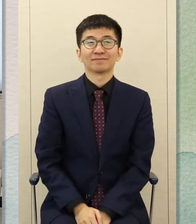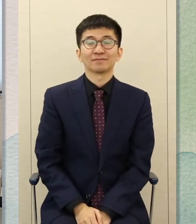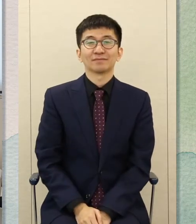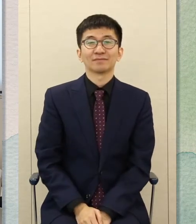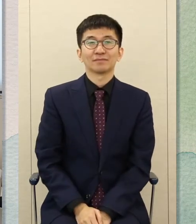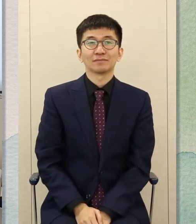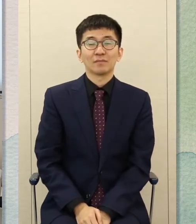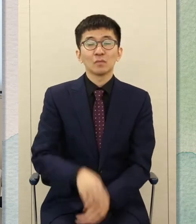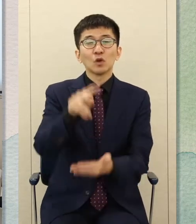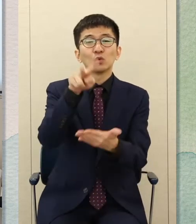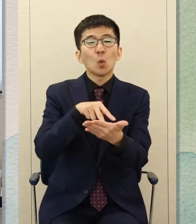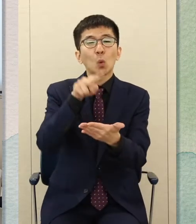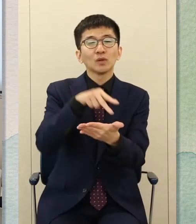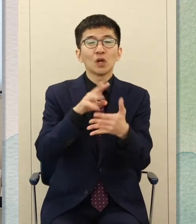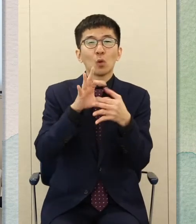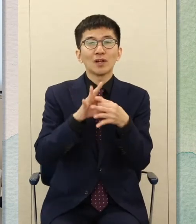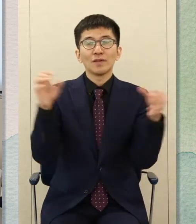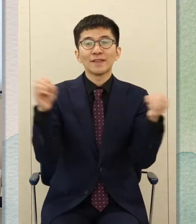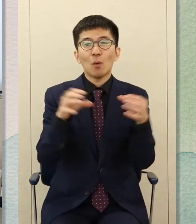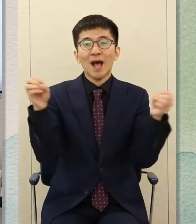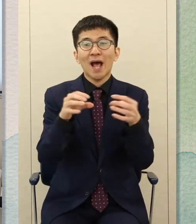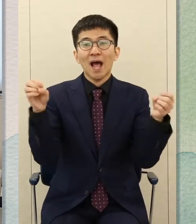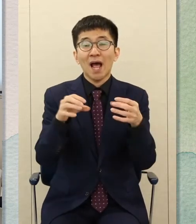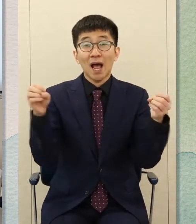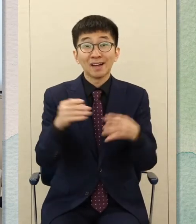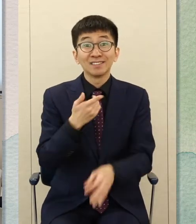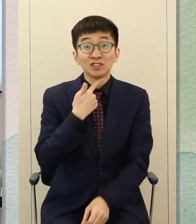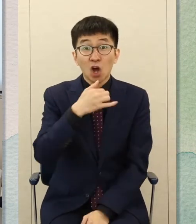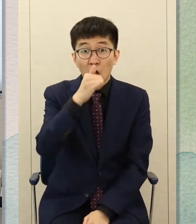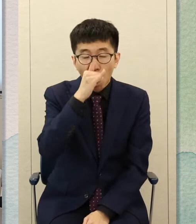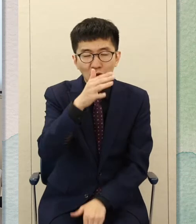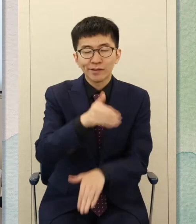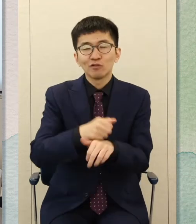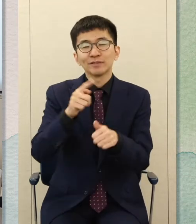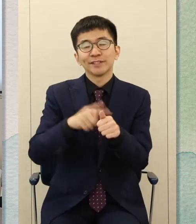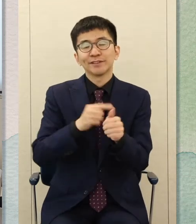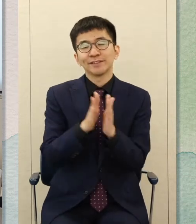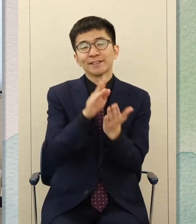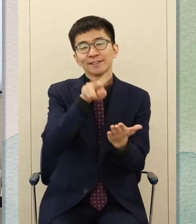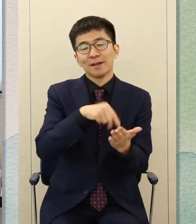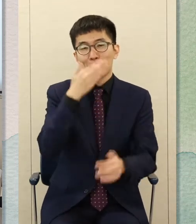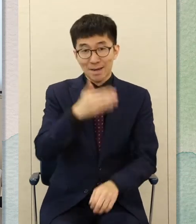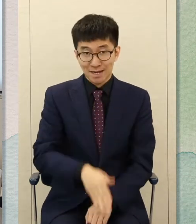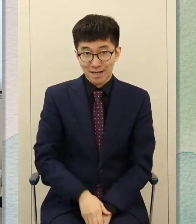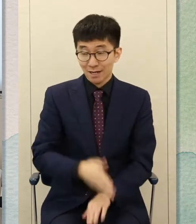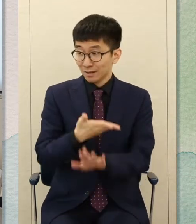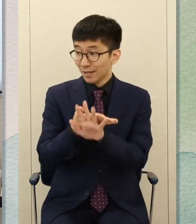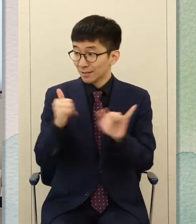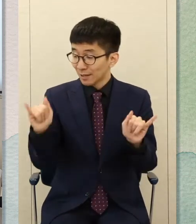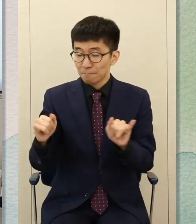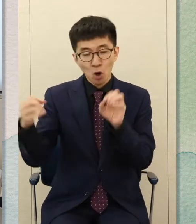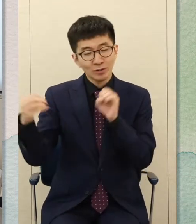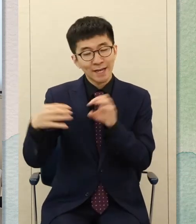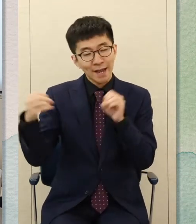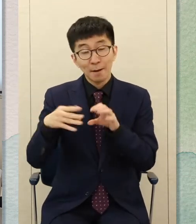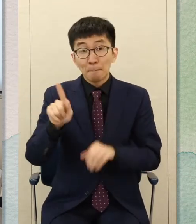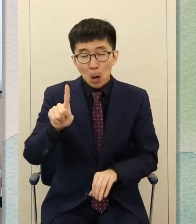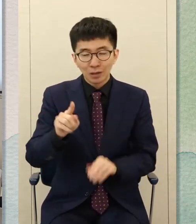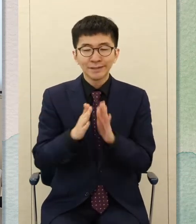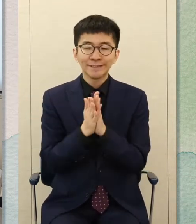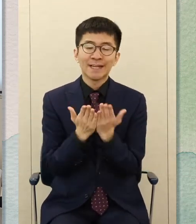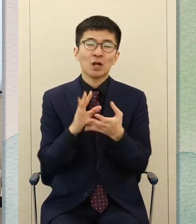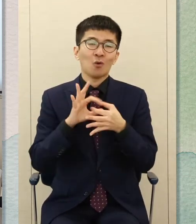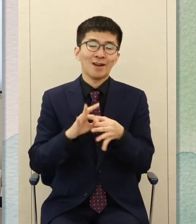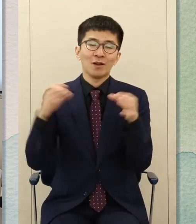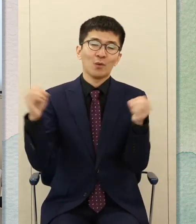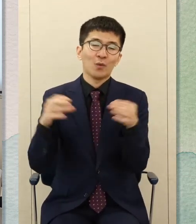대화를 자주 하는 사람이 독서율이 높다는 거예요. 그러니까 주변에 사람들하고 독서에 관한, 책에 관한